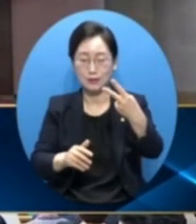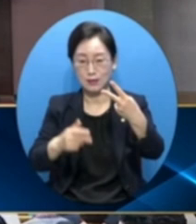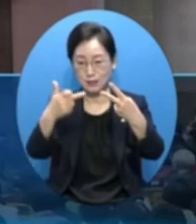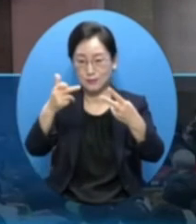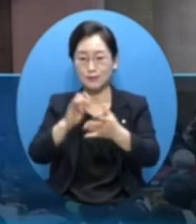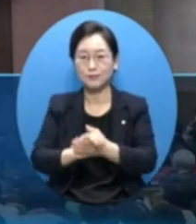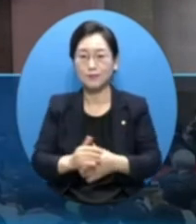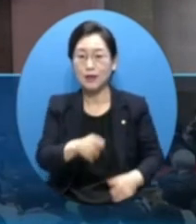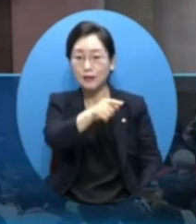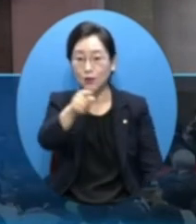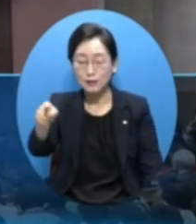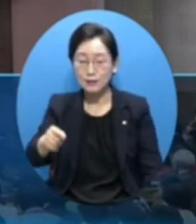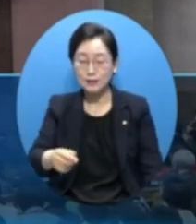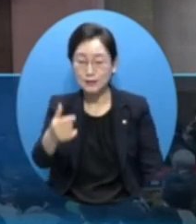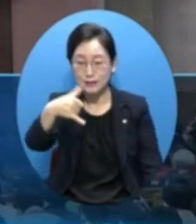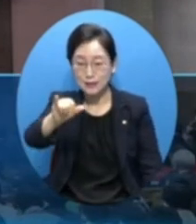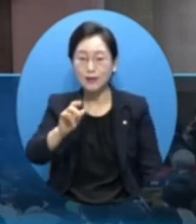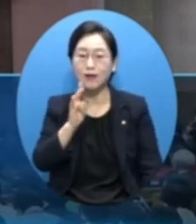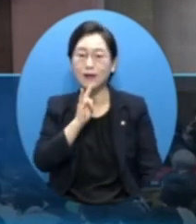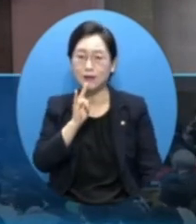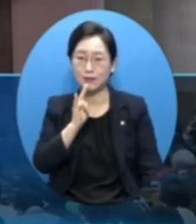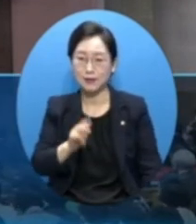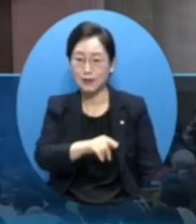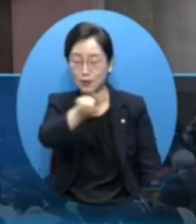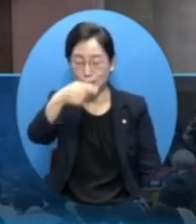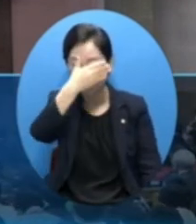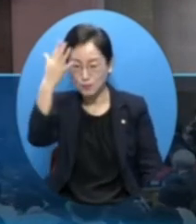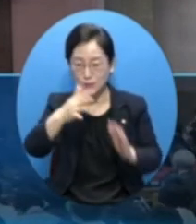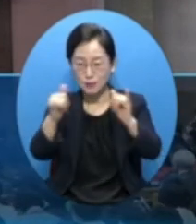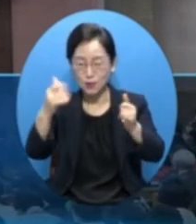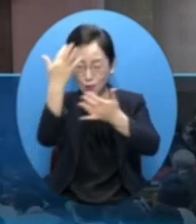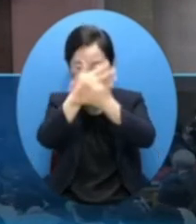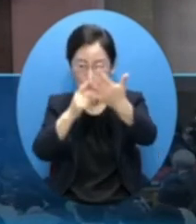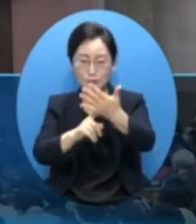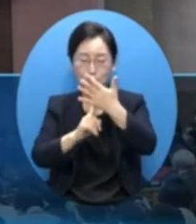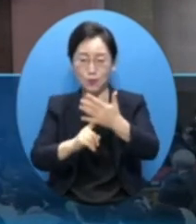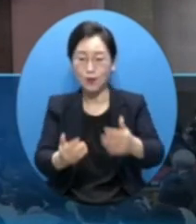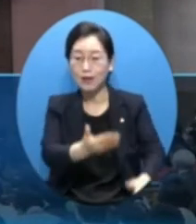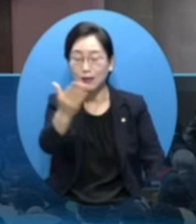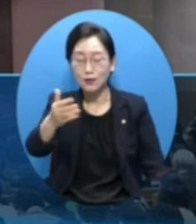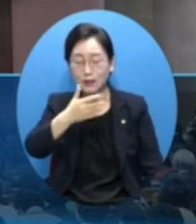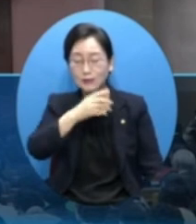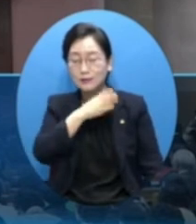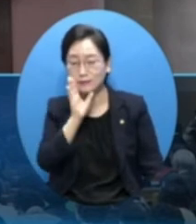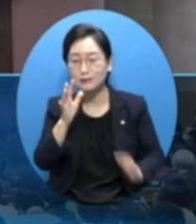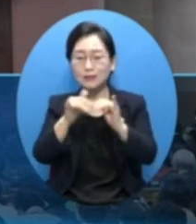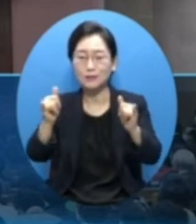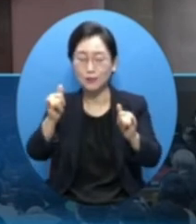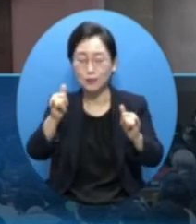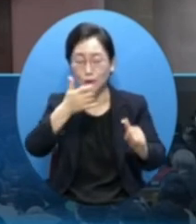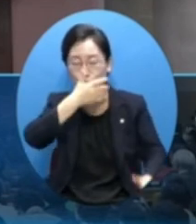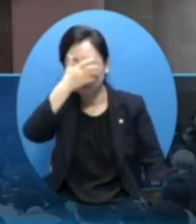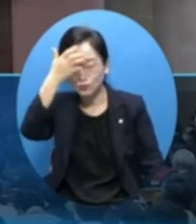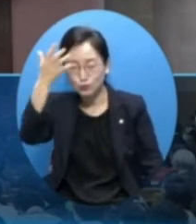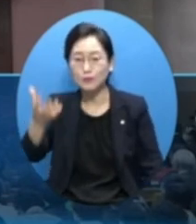말씀합니다. 너희 자녀들은 예언할 것이요 너희 젊은이들은 환상을 보고 너희 늙은이들은 꿈을